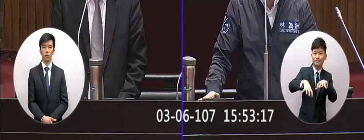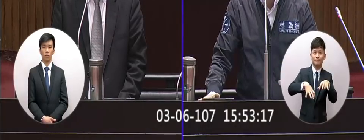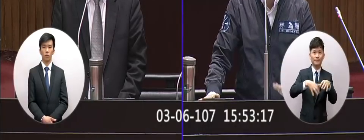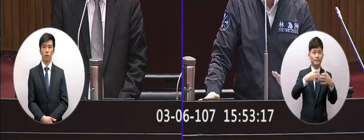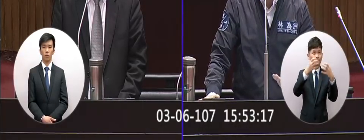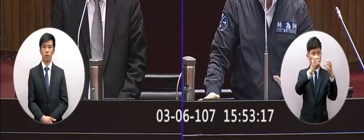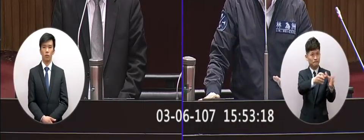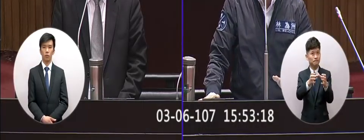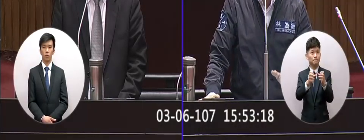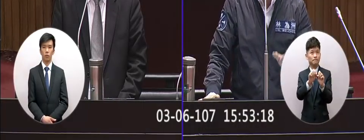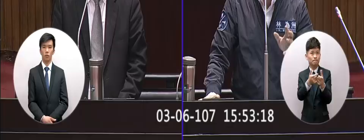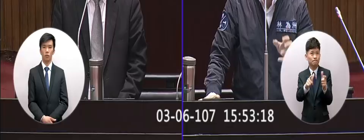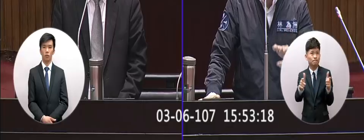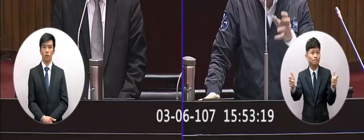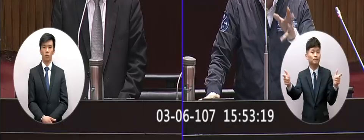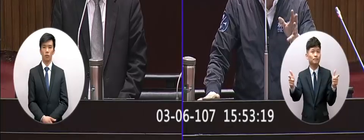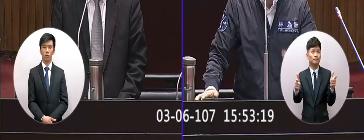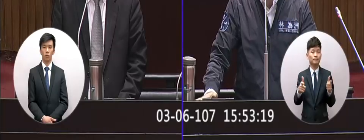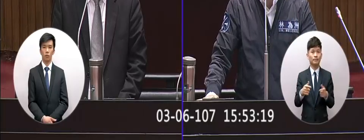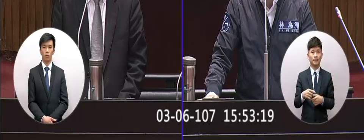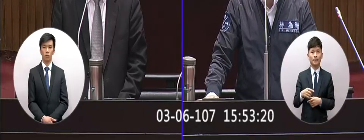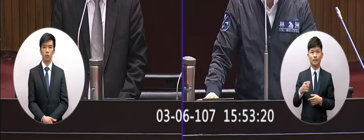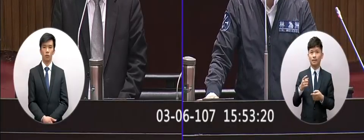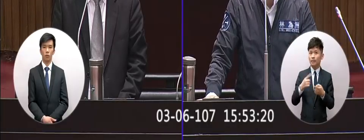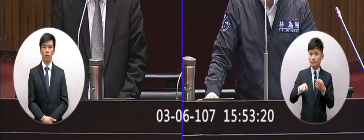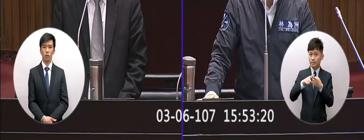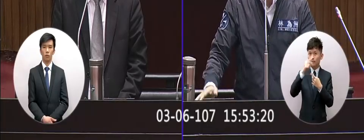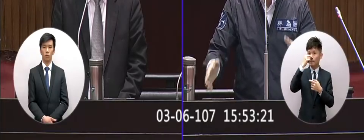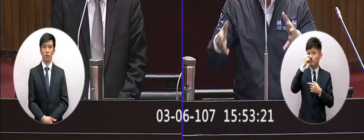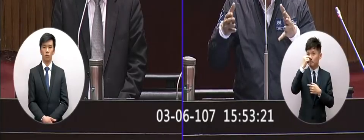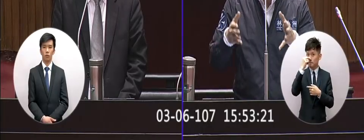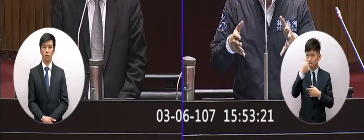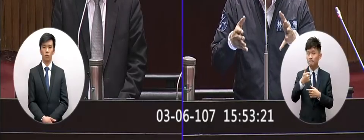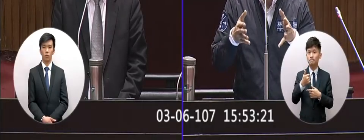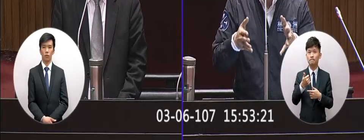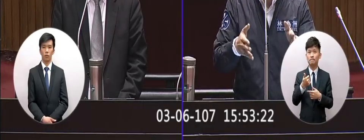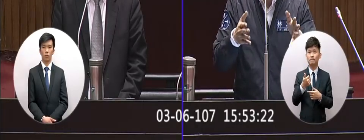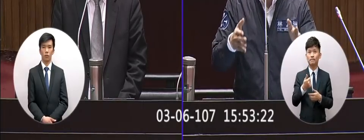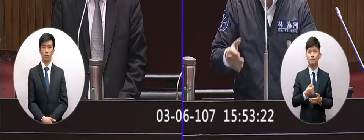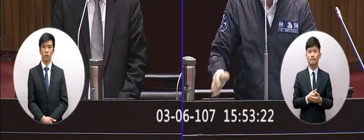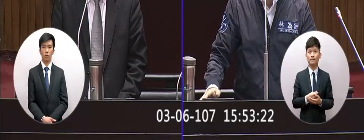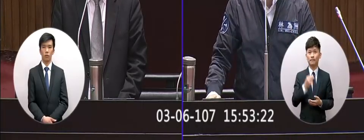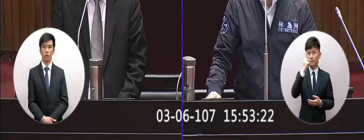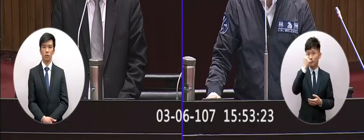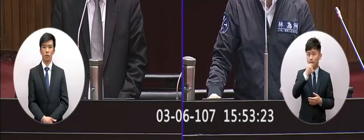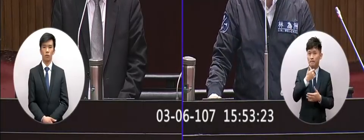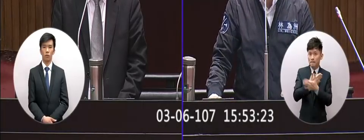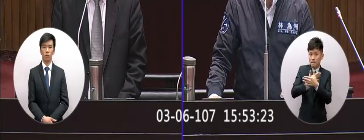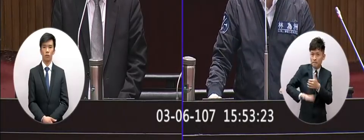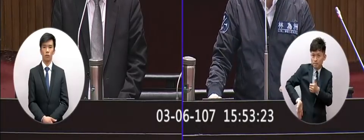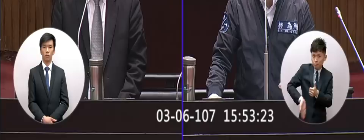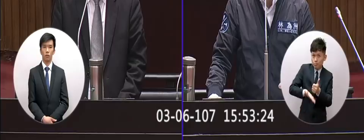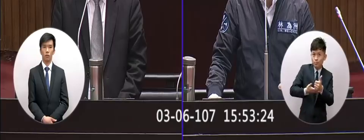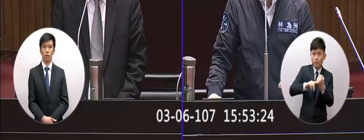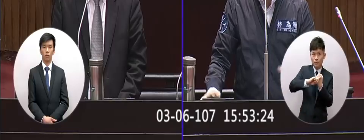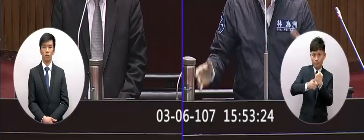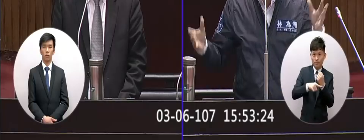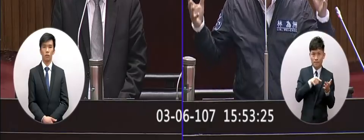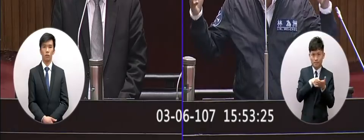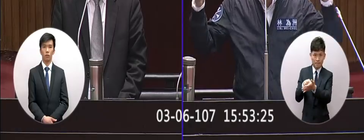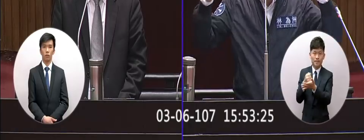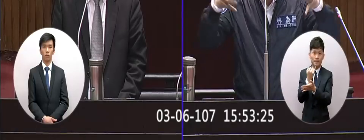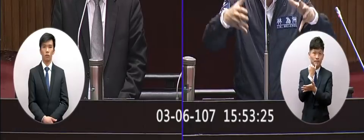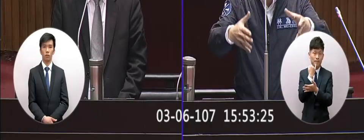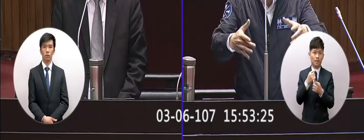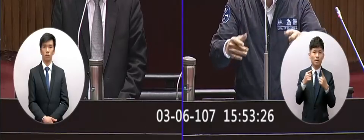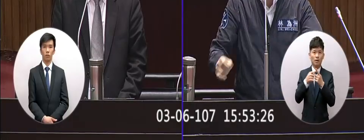施这一部分、啊、也要有一个特别的、啊、奖励的一个方法，否则